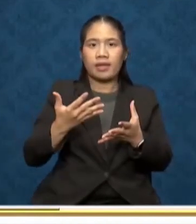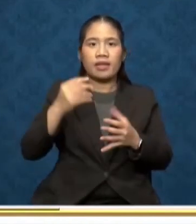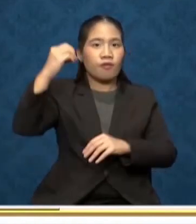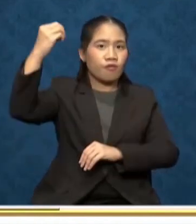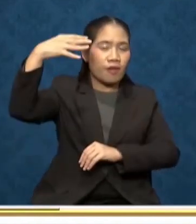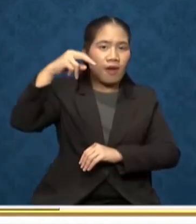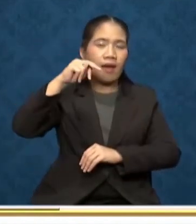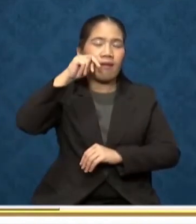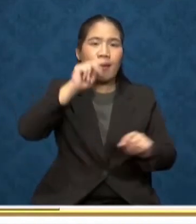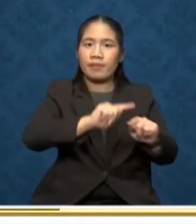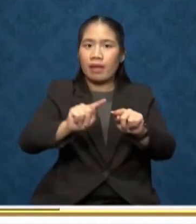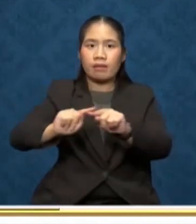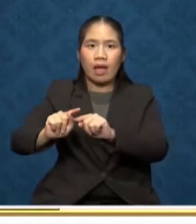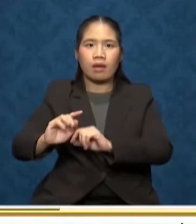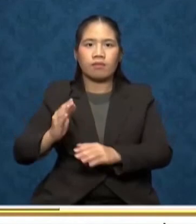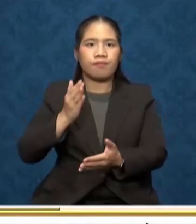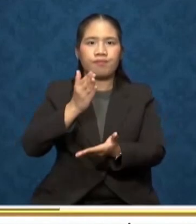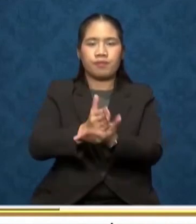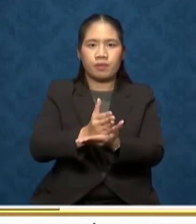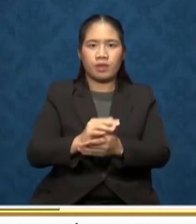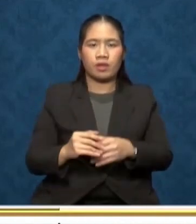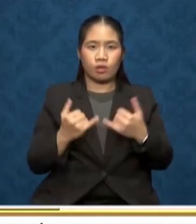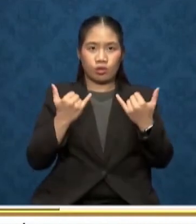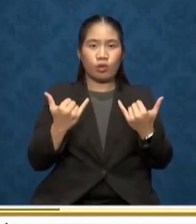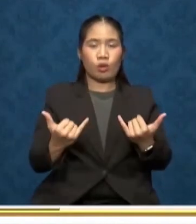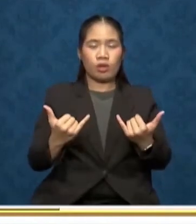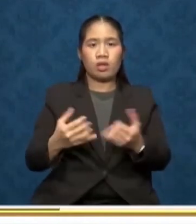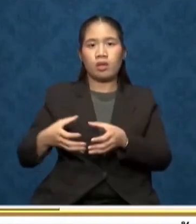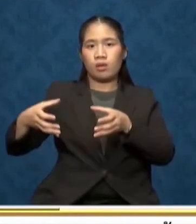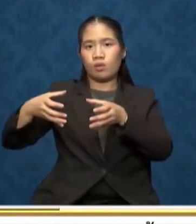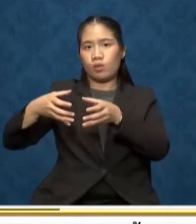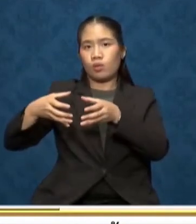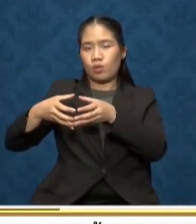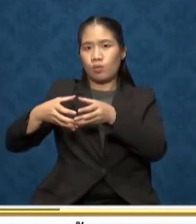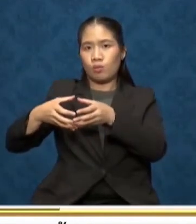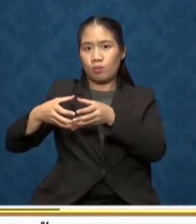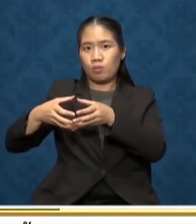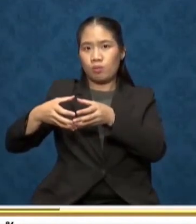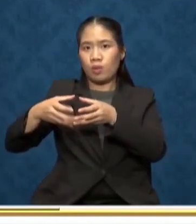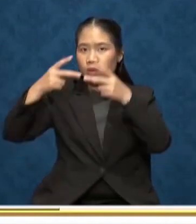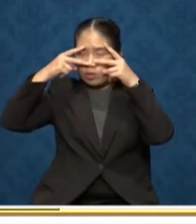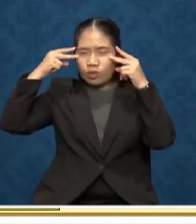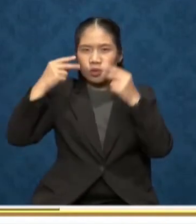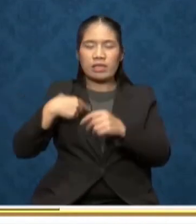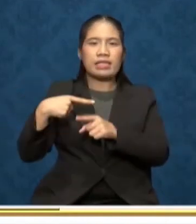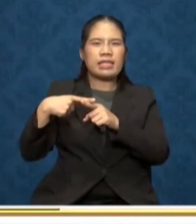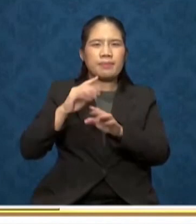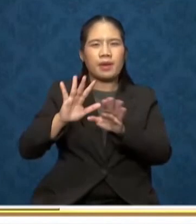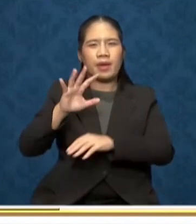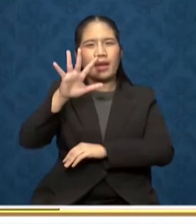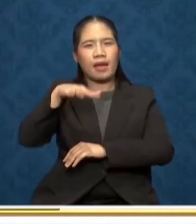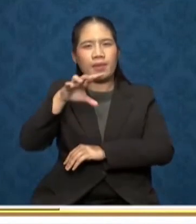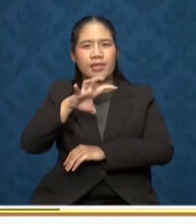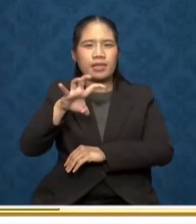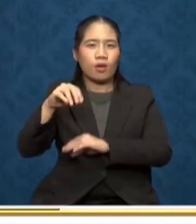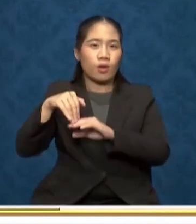ชนกาซ่าซึปัจุบัน Palestine บาทเจ็บแล้จากการตอบโต้ของ Israel แล้วประมาณ 5,184 คน